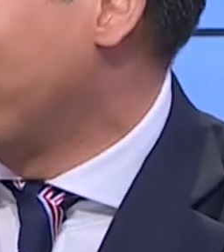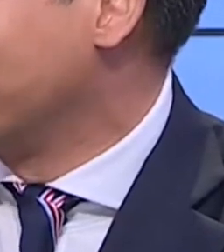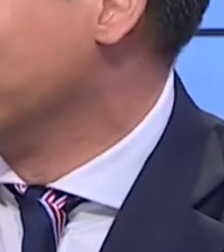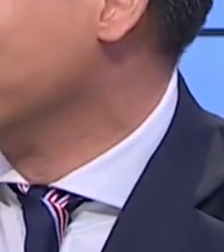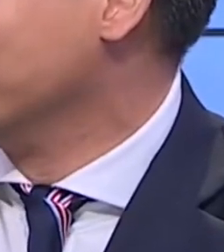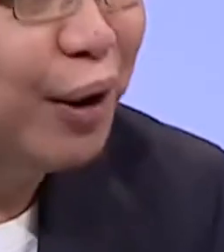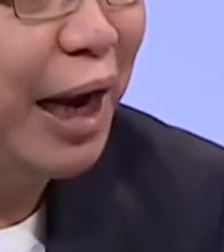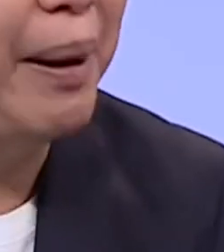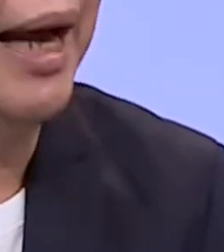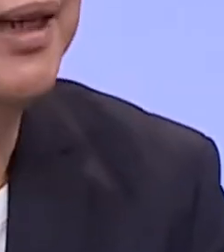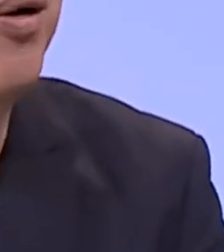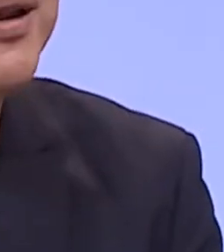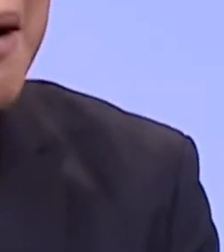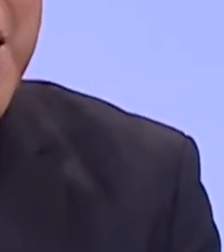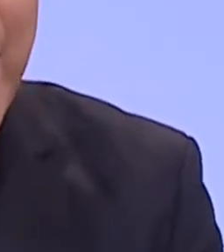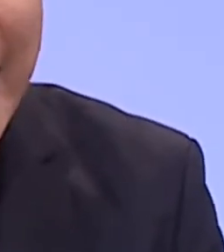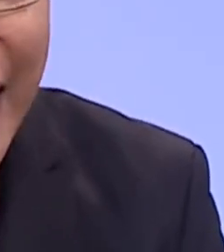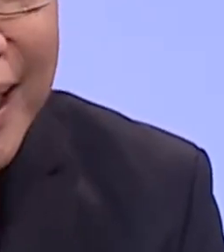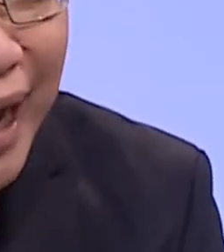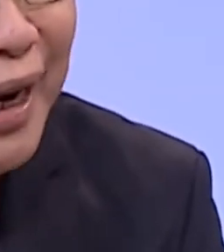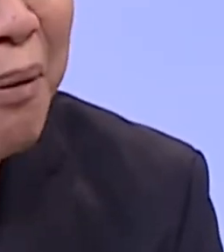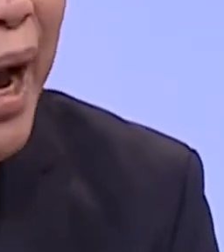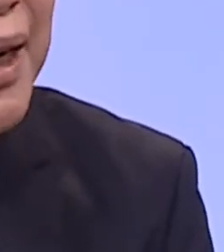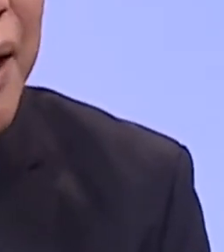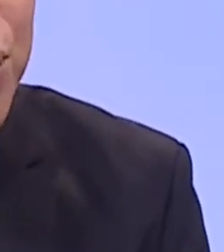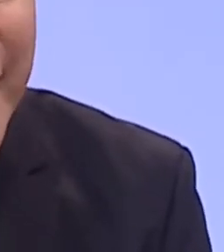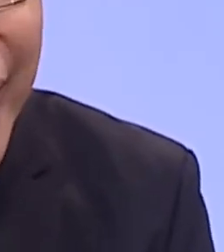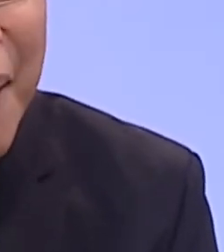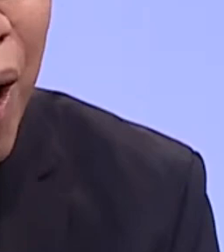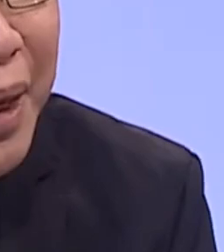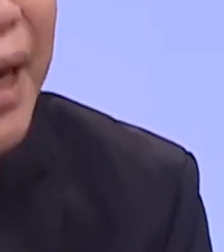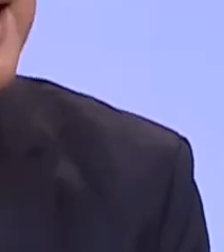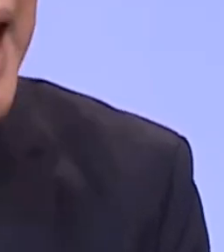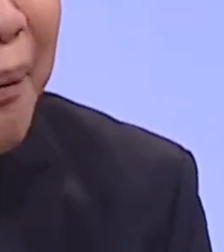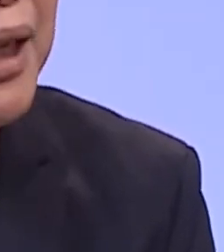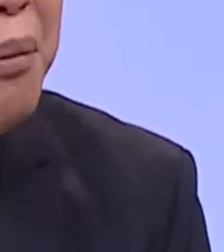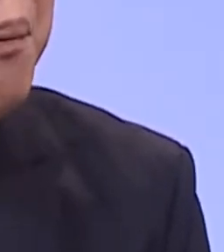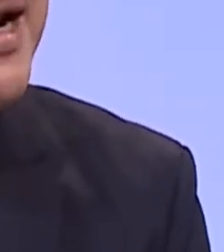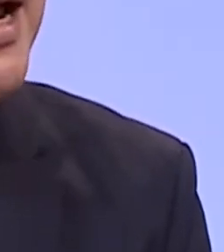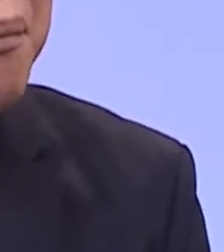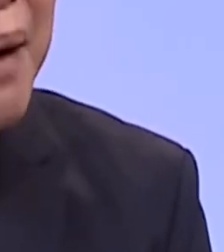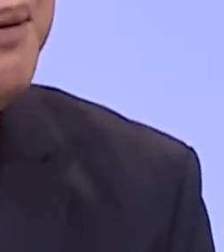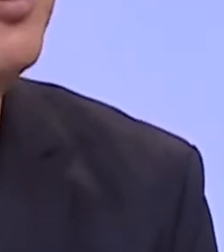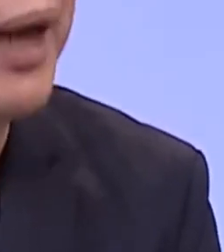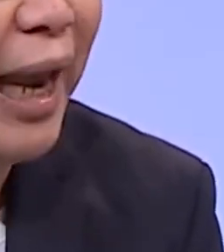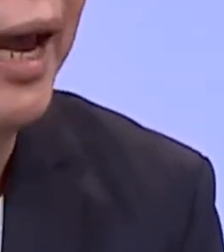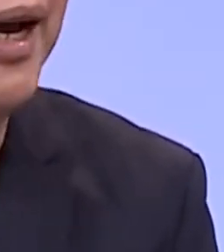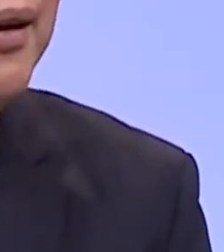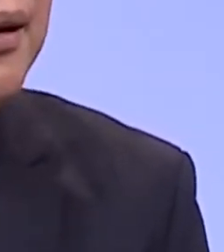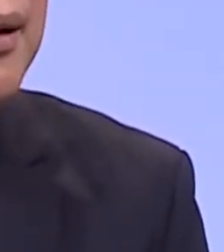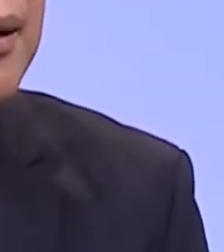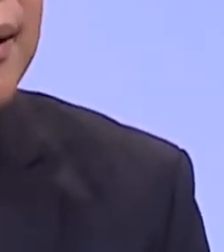ญหาเชิงโครงสร้างก็ต้องเข้าใจปัญหาเชิงโครงสร้างไม่ว่าใครอีหน้าไหนมาเนี่ยอยู่ภายใต้ระบอบนี้หน้ามันก็จะเหมือนปัญหาหน้าเหมือนประยุทธ์